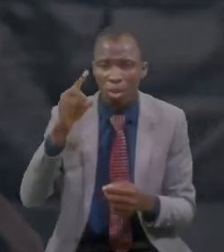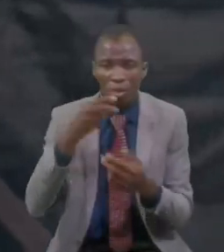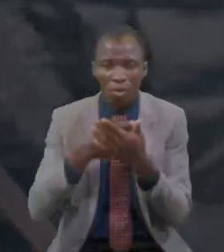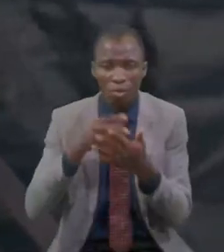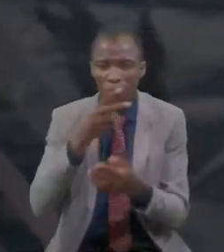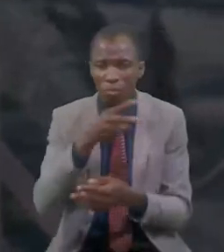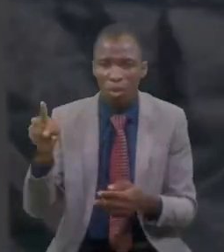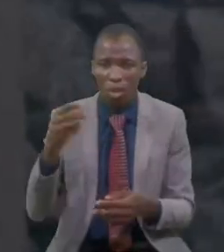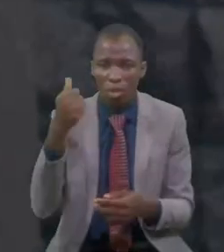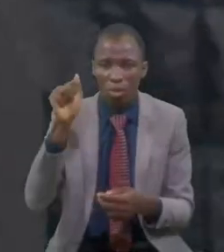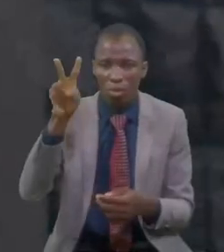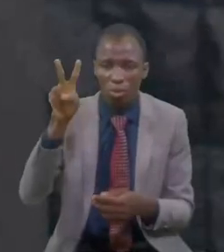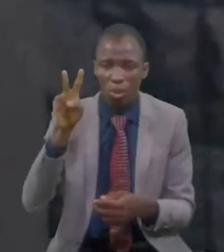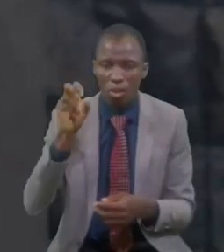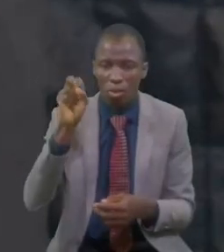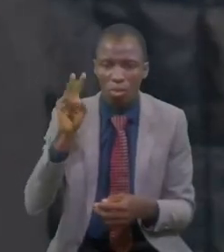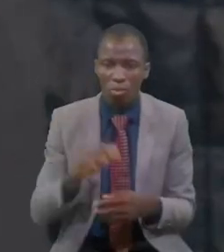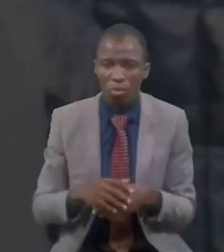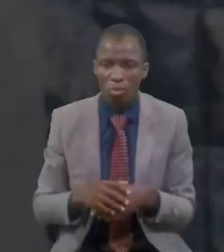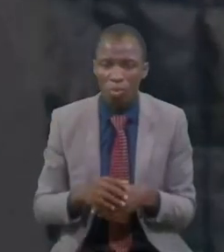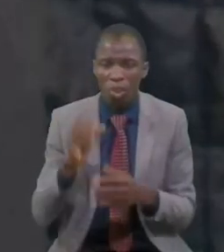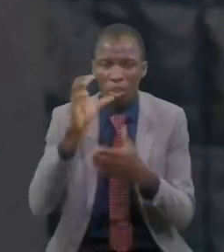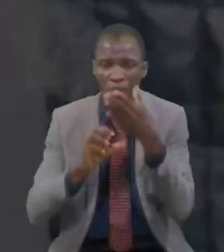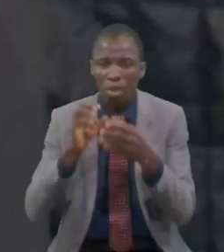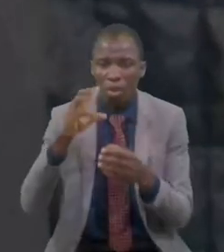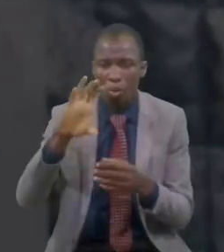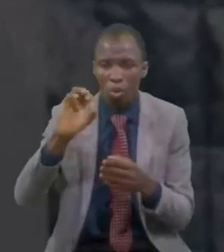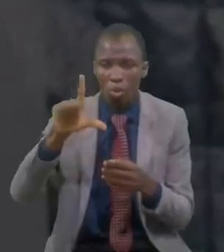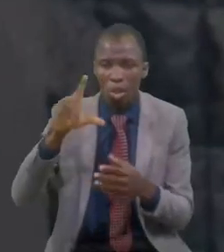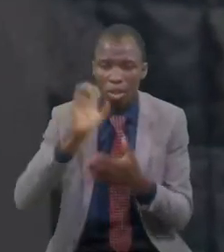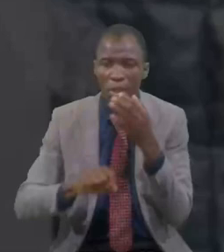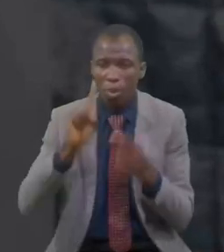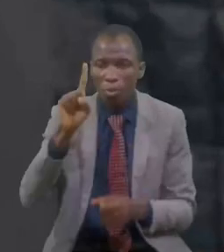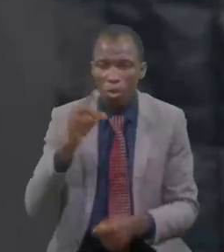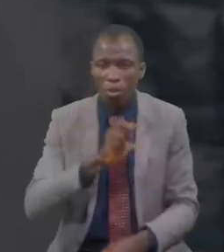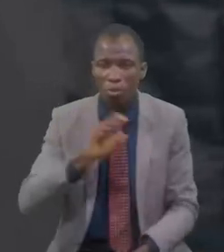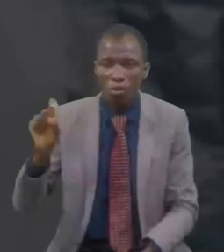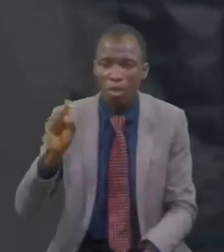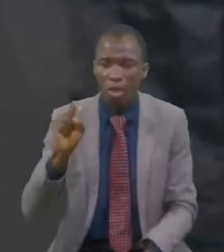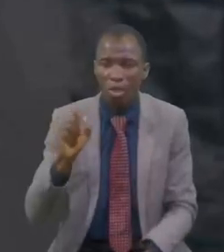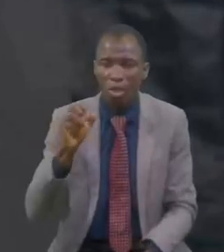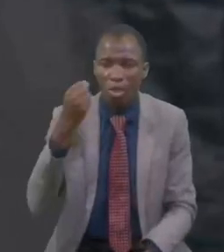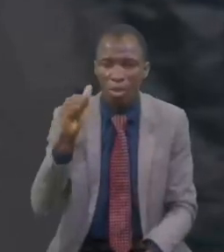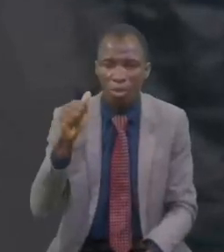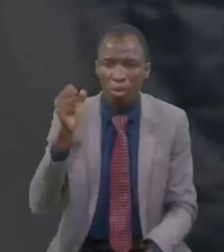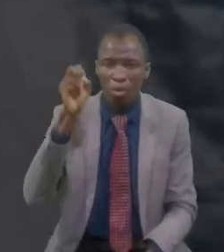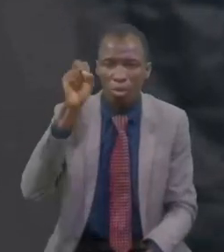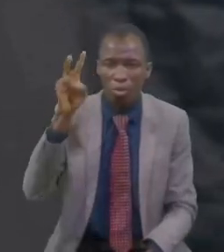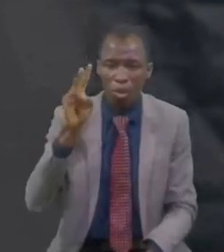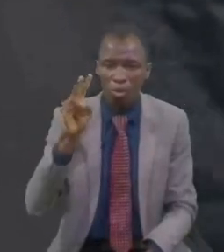Colossiens Colossiens chapitre 1 verset 12 Colossiens